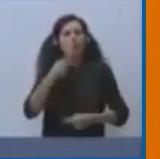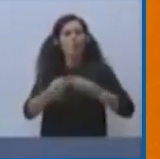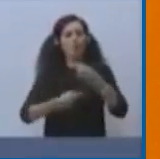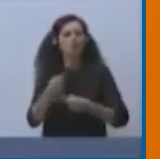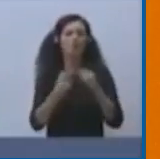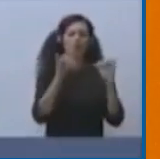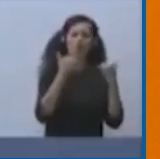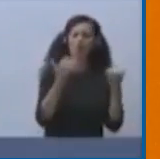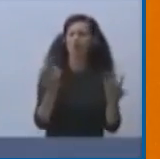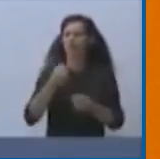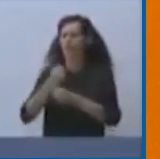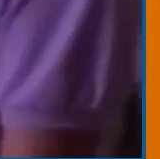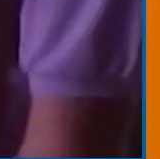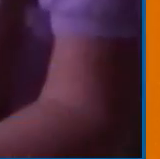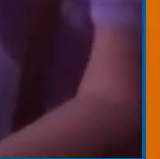anche come si esprime anche